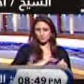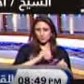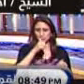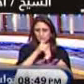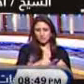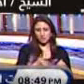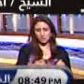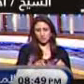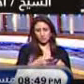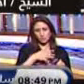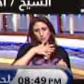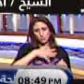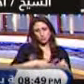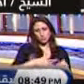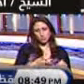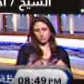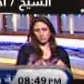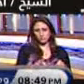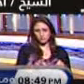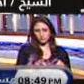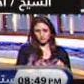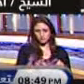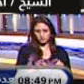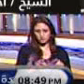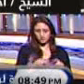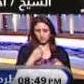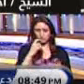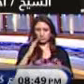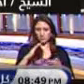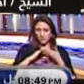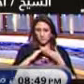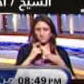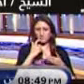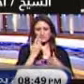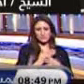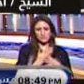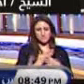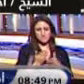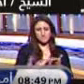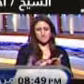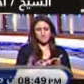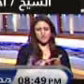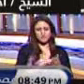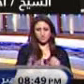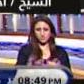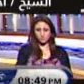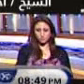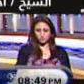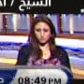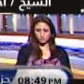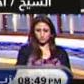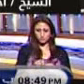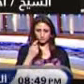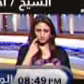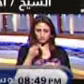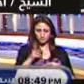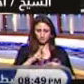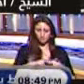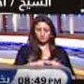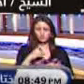تقطير عليهم وإسراف في بعض أوجه في بعض الأوجه التي لا تعود لا على مصر ولا على